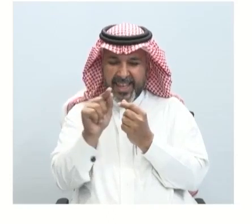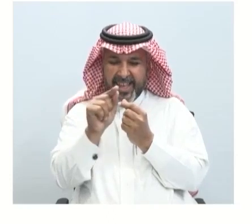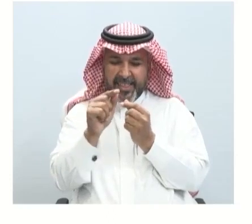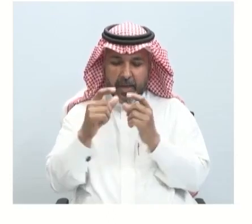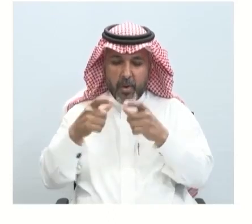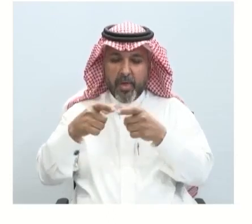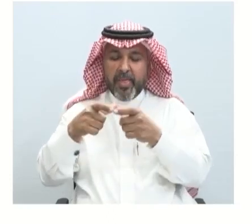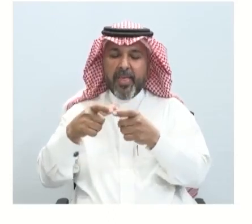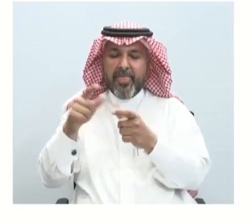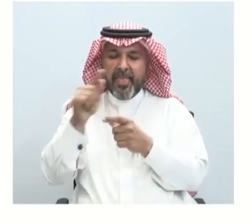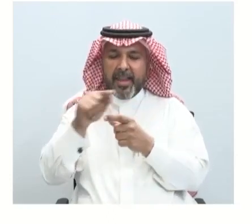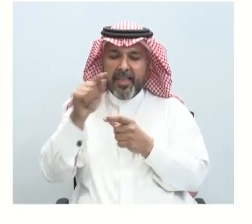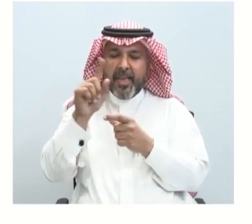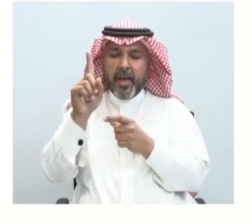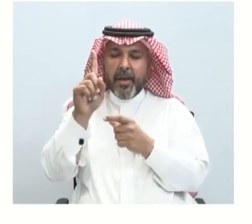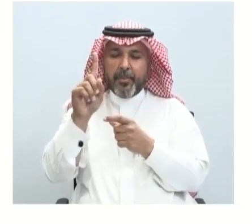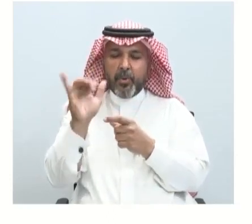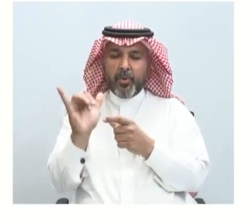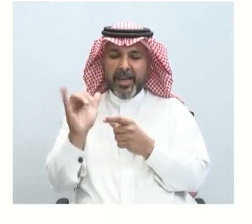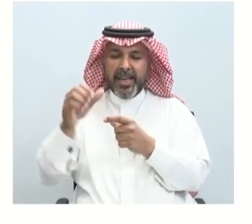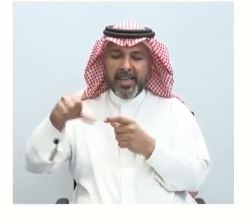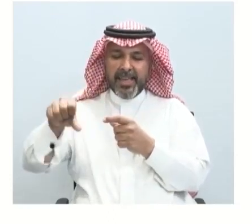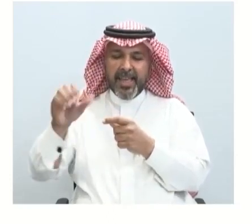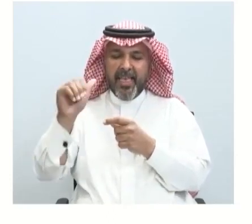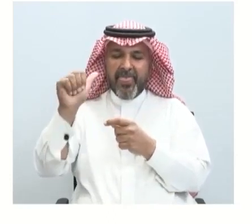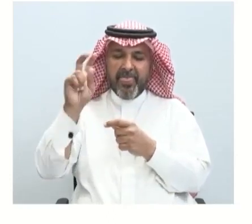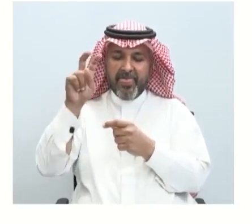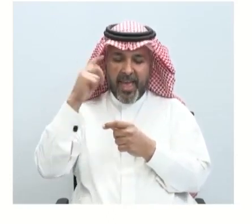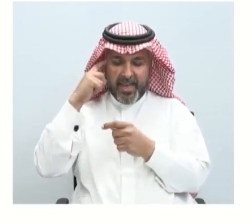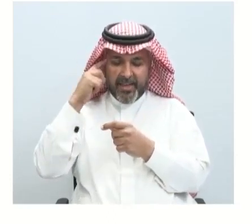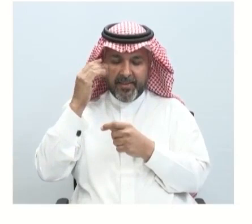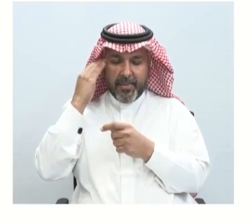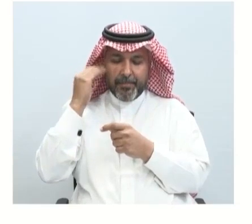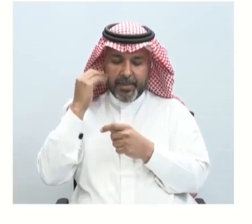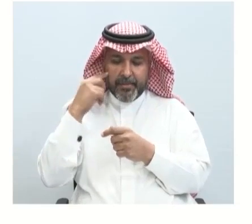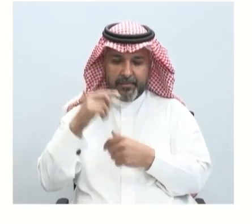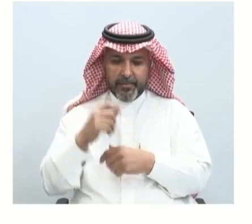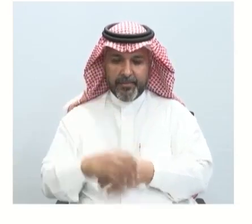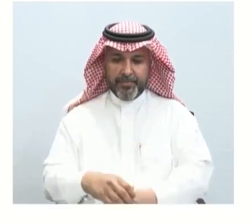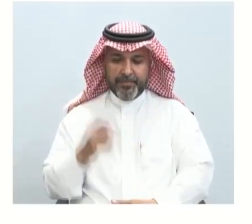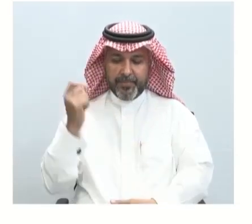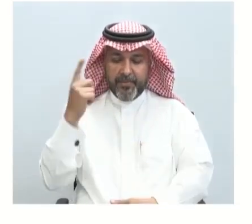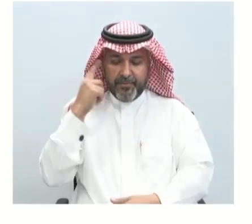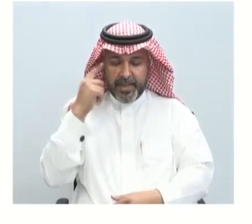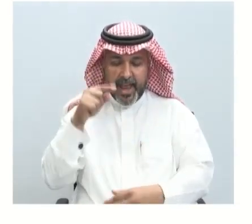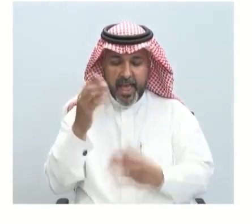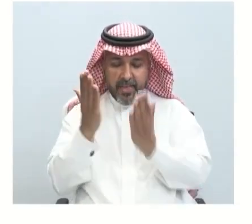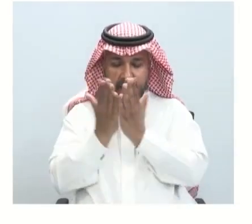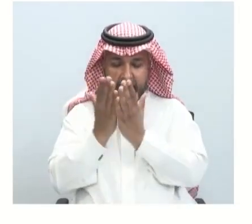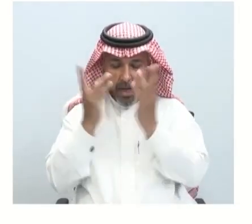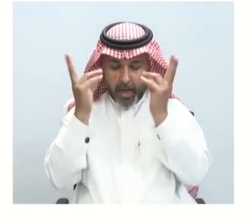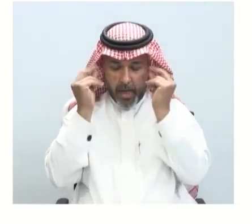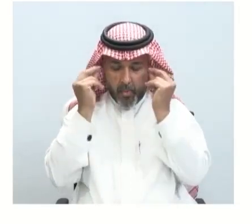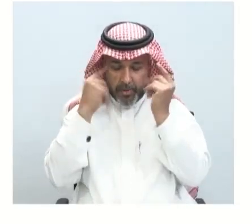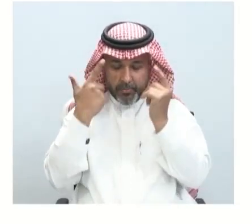سبحانه وتعالى نتذكر سويا الفكره الرئيسه التي ظهرت معنا في بدايه هذا الدرس اتفقنا بانه